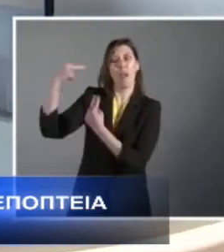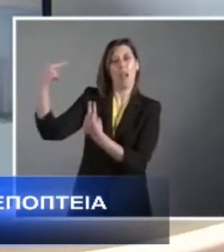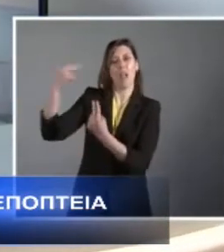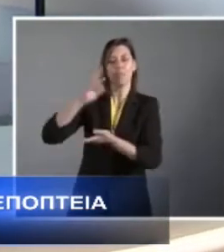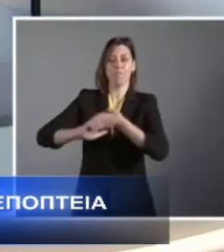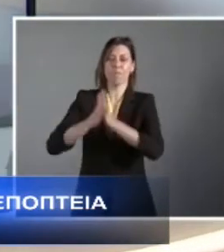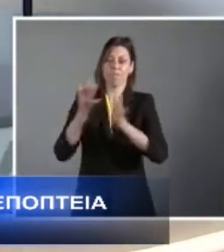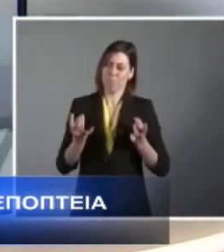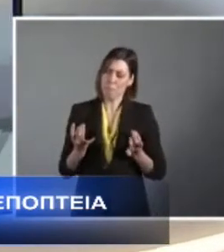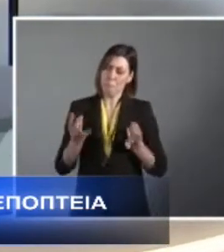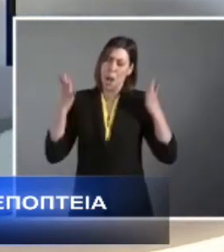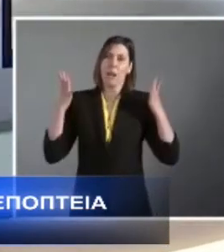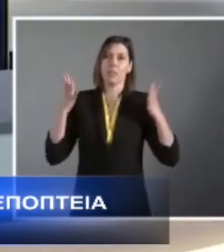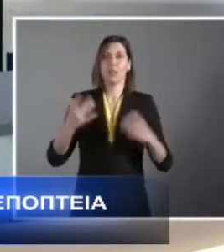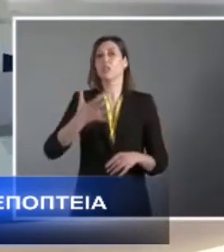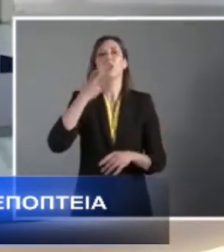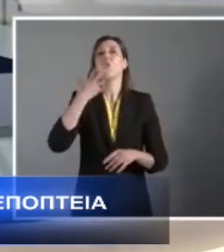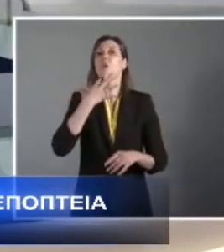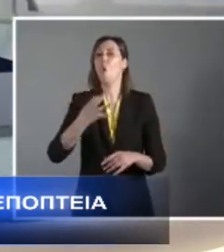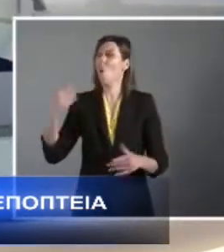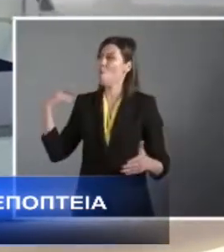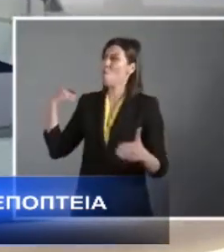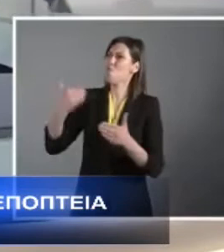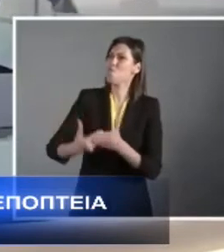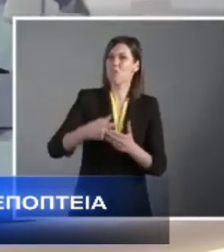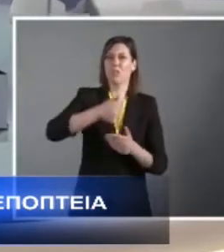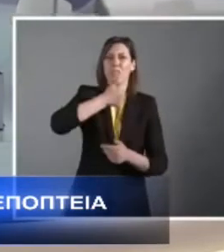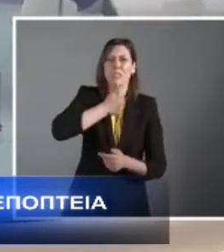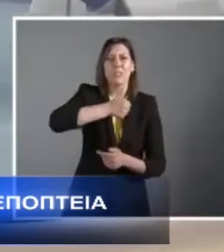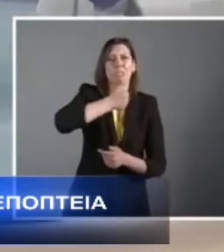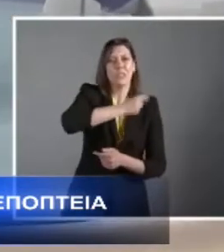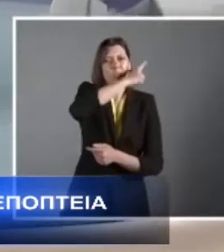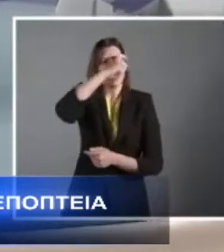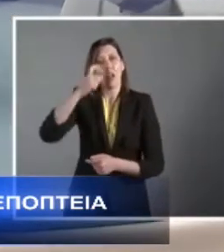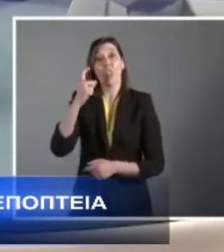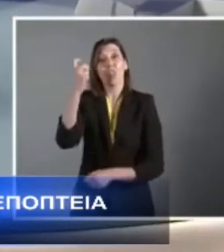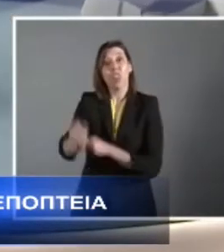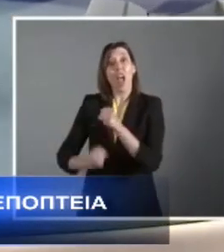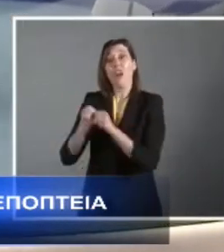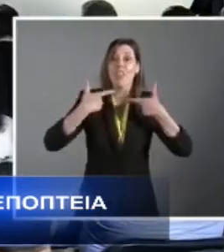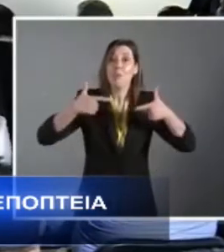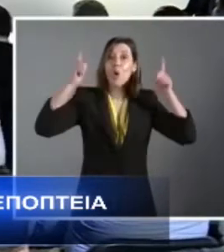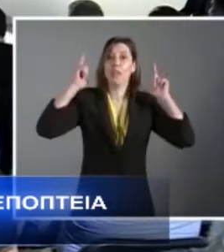το τραυματικό κεφάλαιο το οποίο άνοιξε πριν από μια δεκαετία.